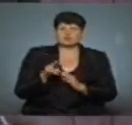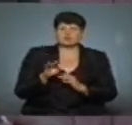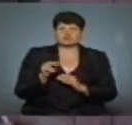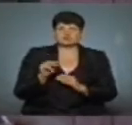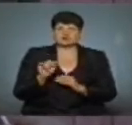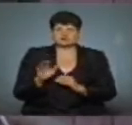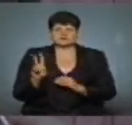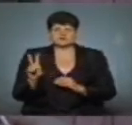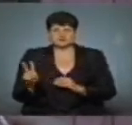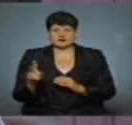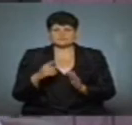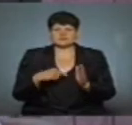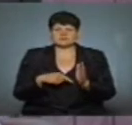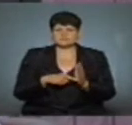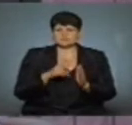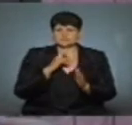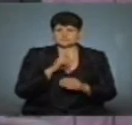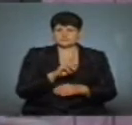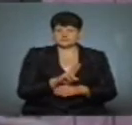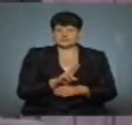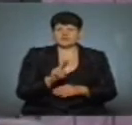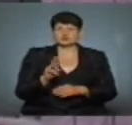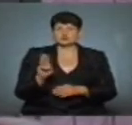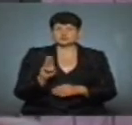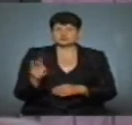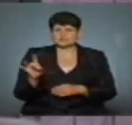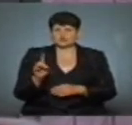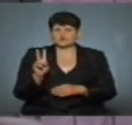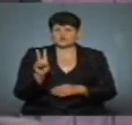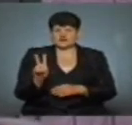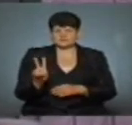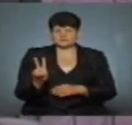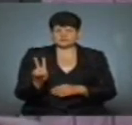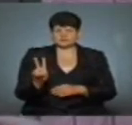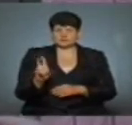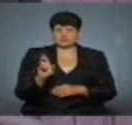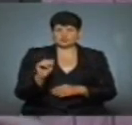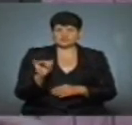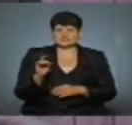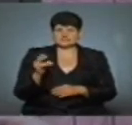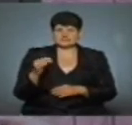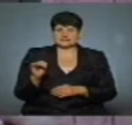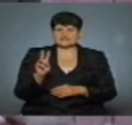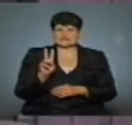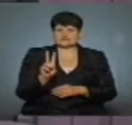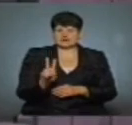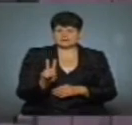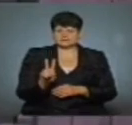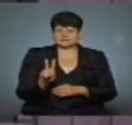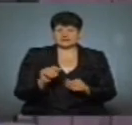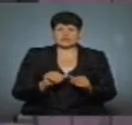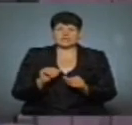і Кременець місто – 2. Шумський район – 2 і Бучацький район – 2.